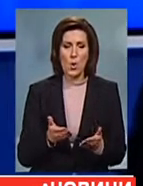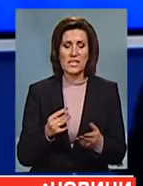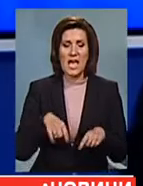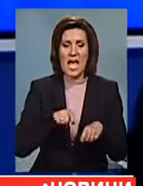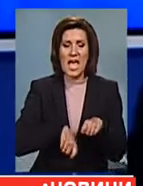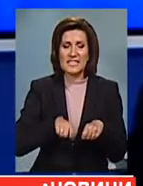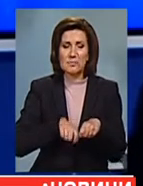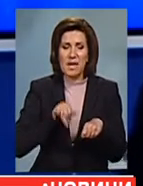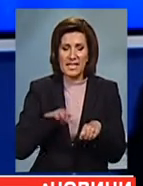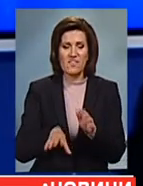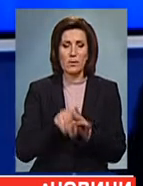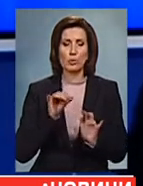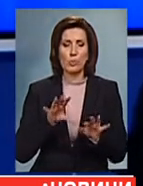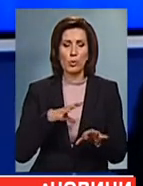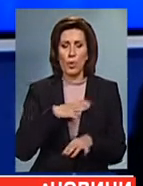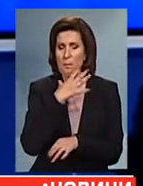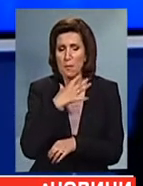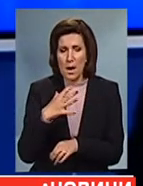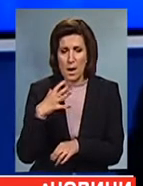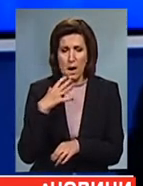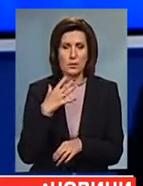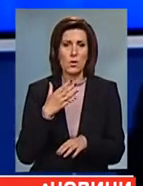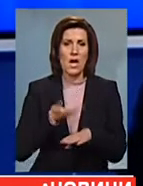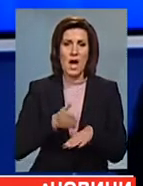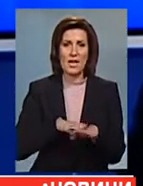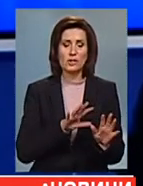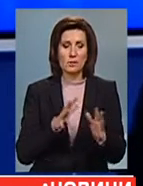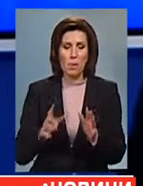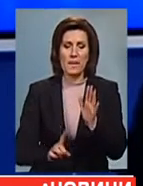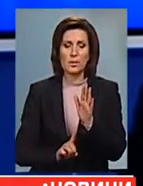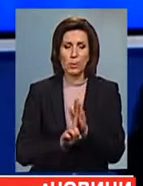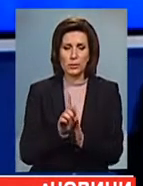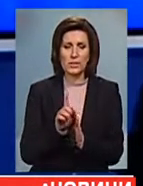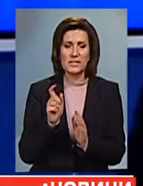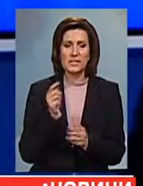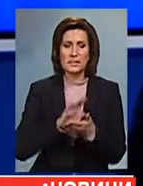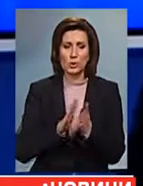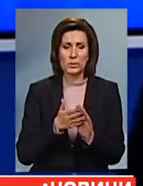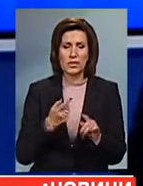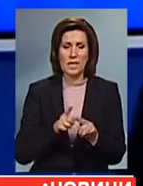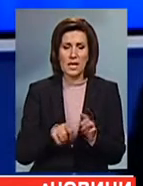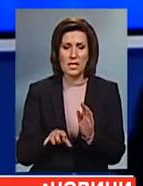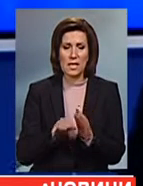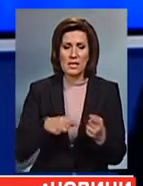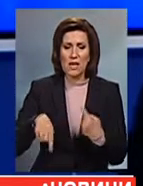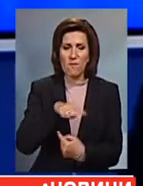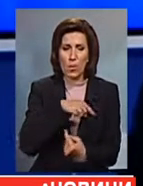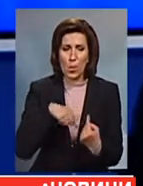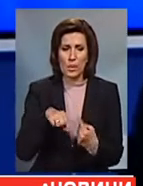суб'єктів виборчого процесу було багато таких гарячих моментів, починаючи з ситуації, яка склалася